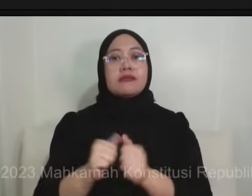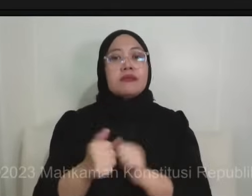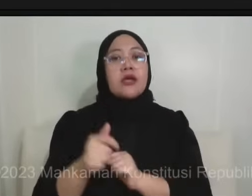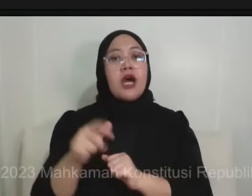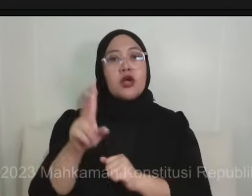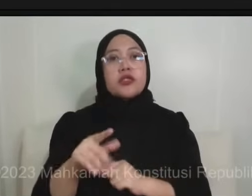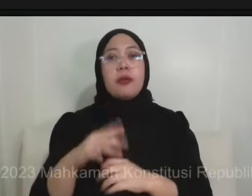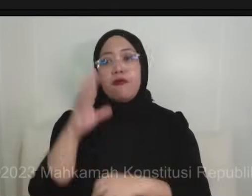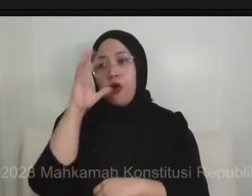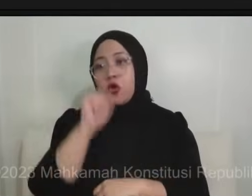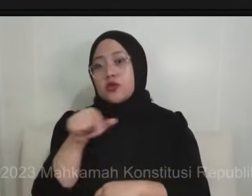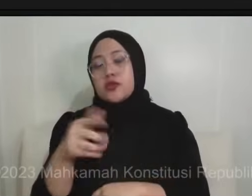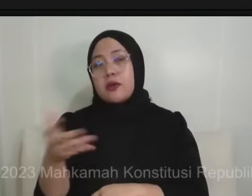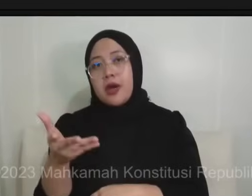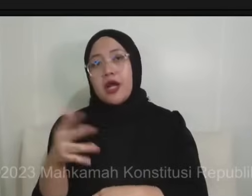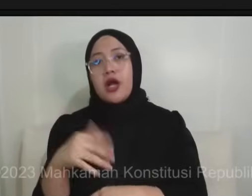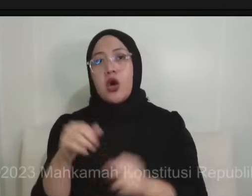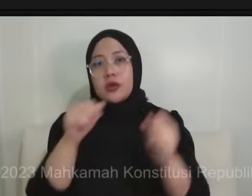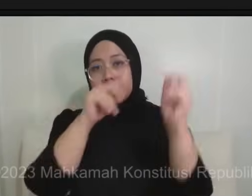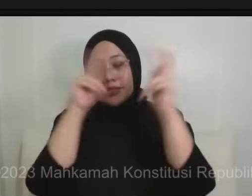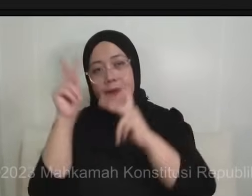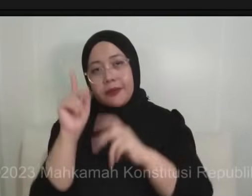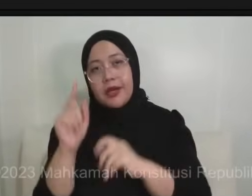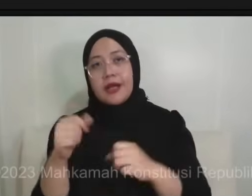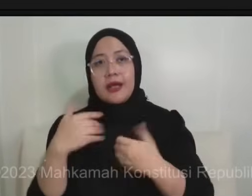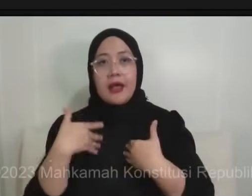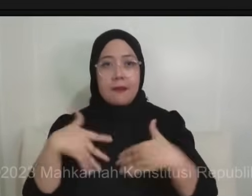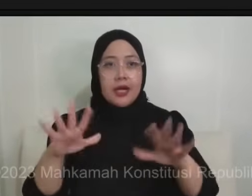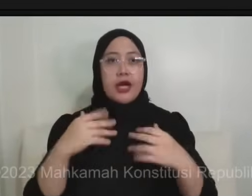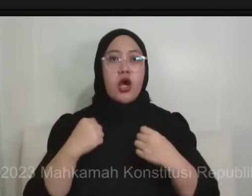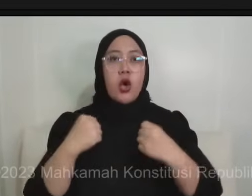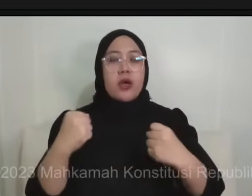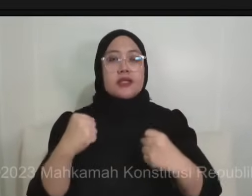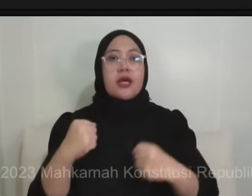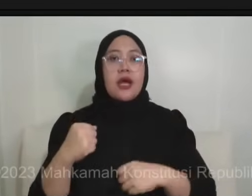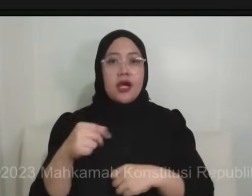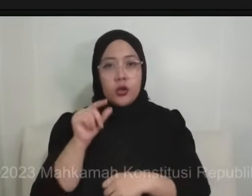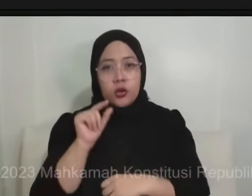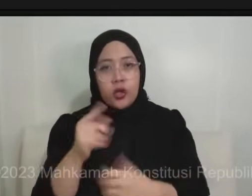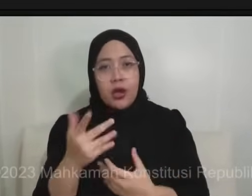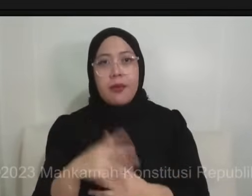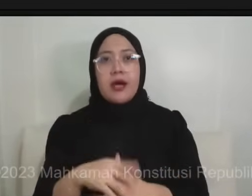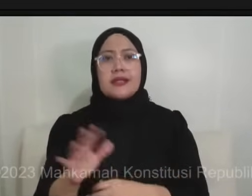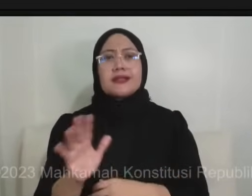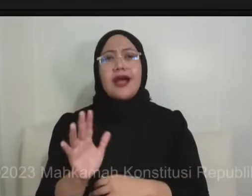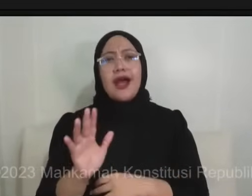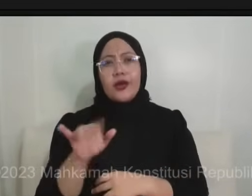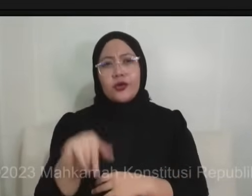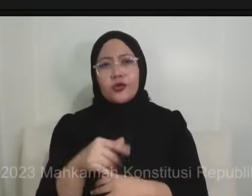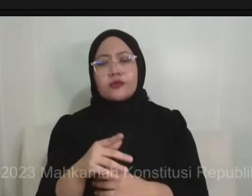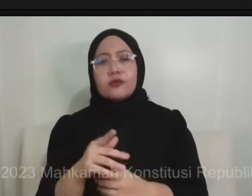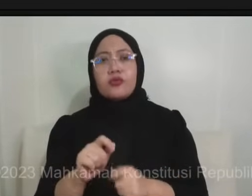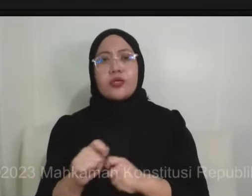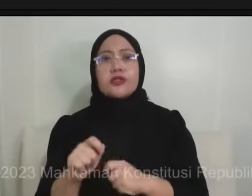pada konsepsi kemerdekaan kekuasaan kehakiman untuk tidak melakukan sesuatu